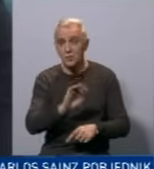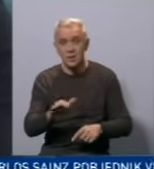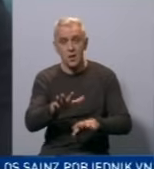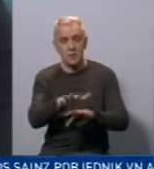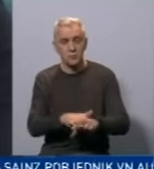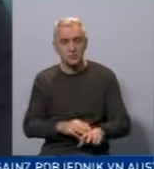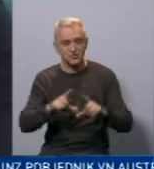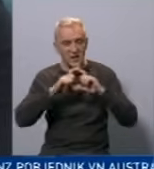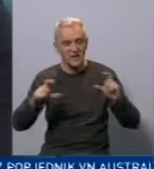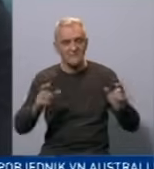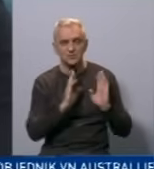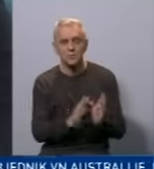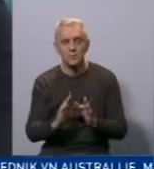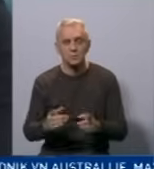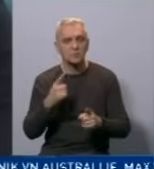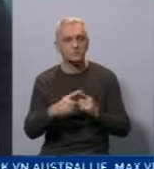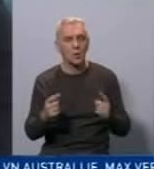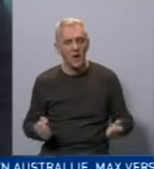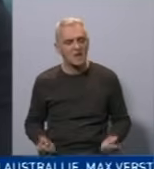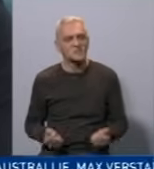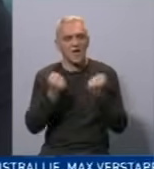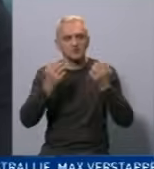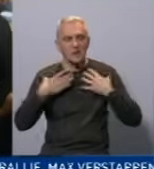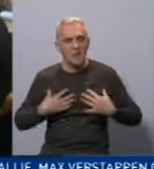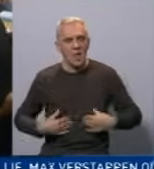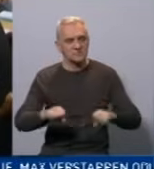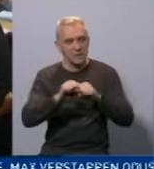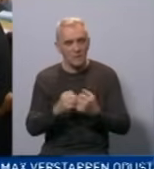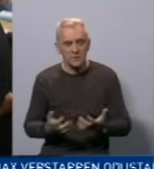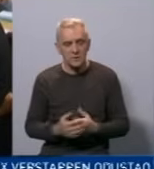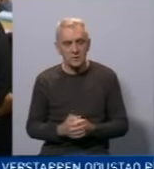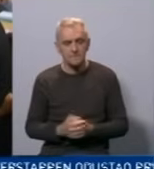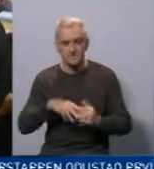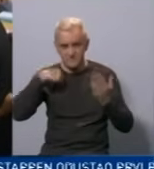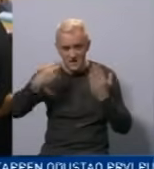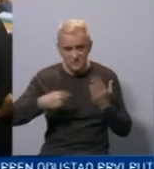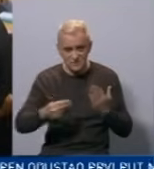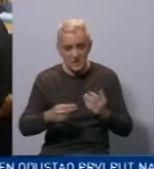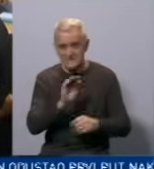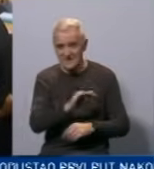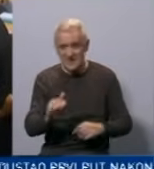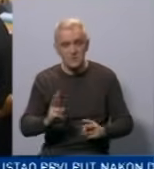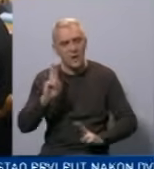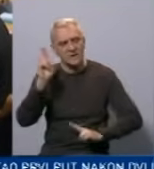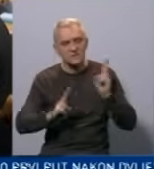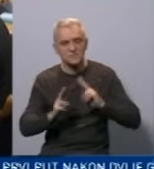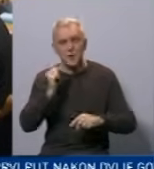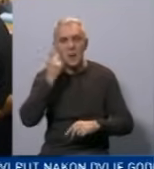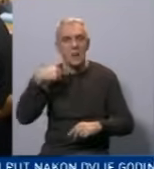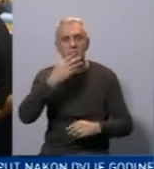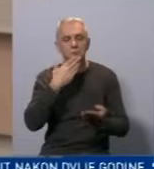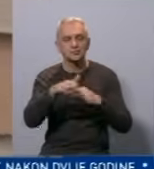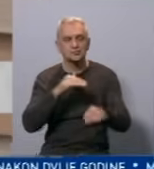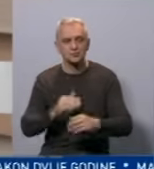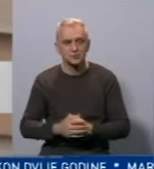pokreće i vodi krivični postupak zbog nanošenja teške tjelesne povrede. O izvještaju ombudsmana za djecu raspravljalo se i u Narodnoj